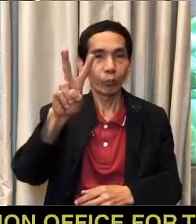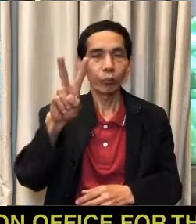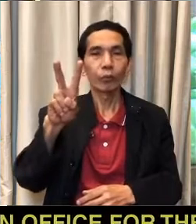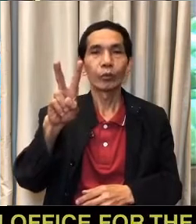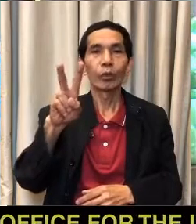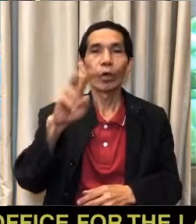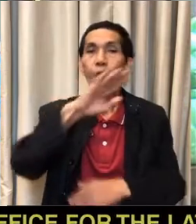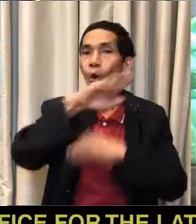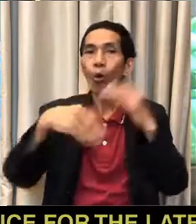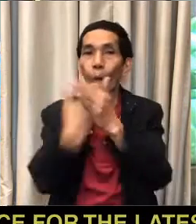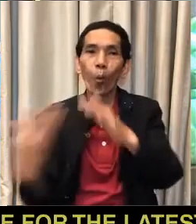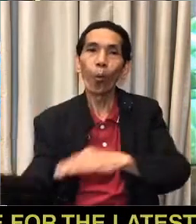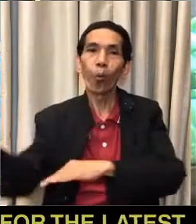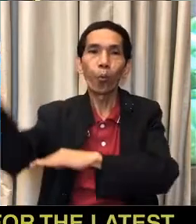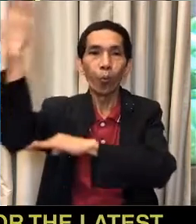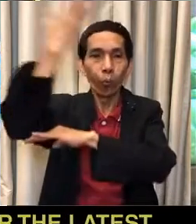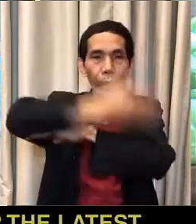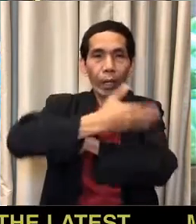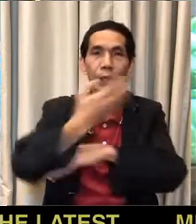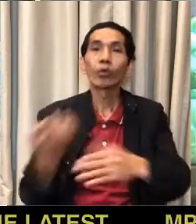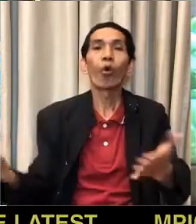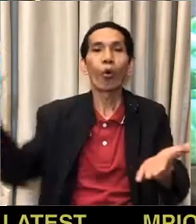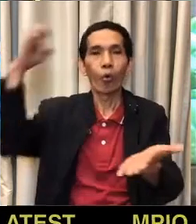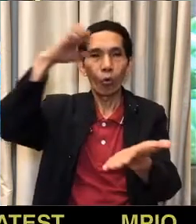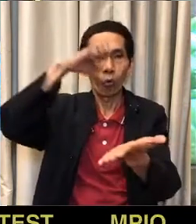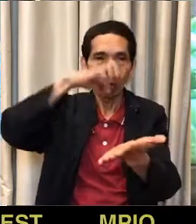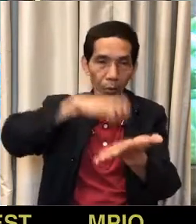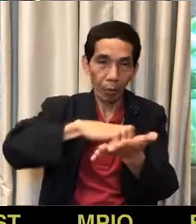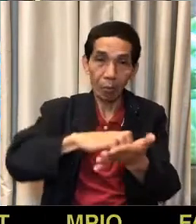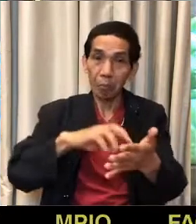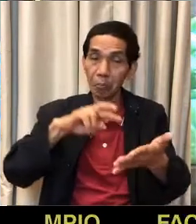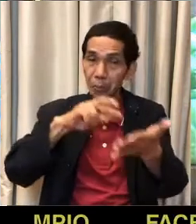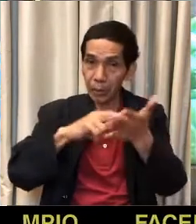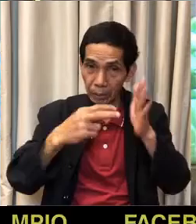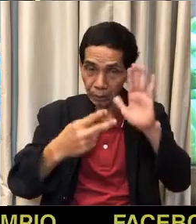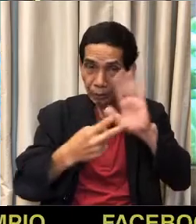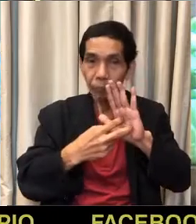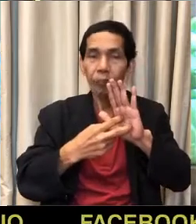During the whole period, ang enroll siya. Ibig sabihin,